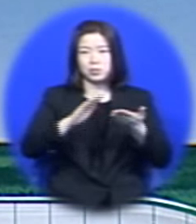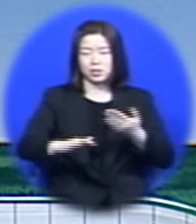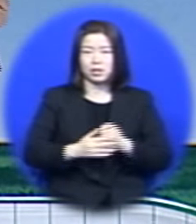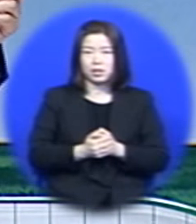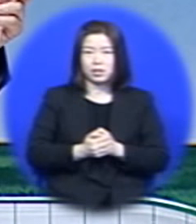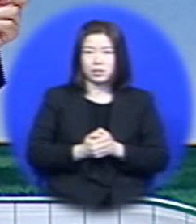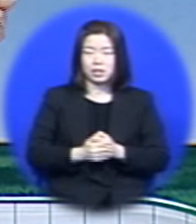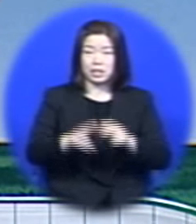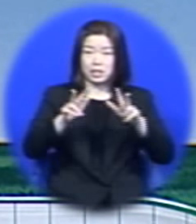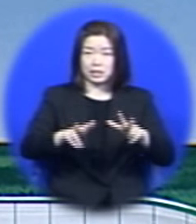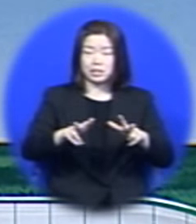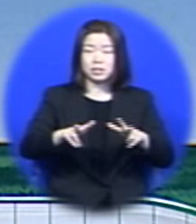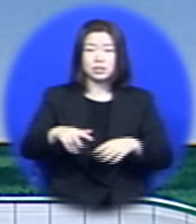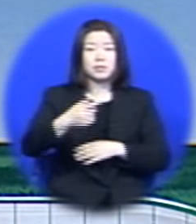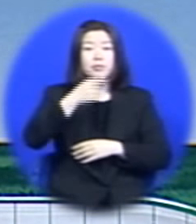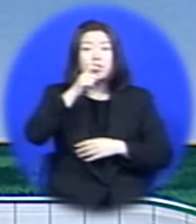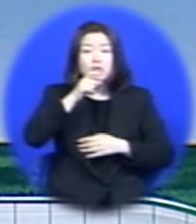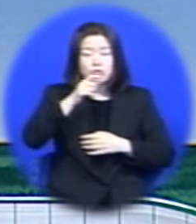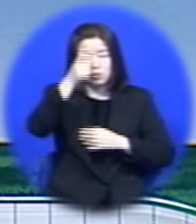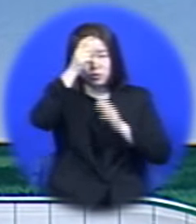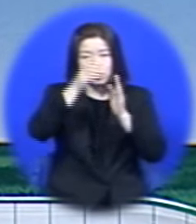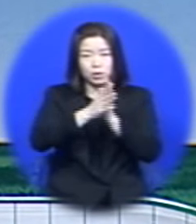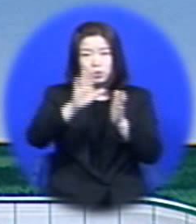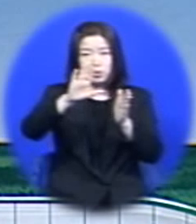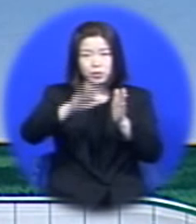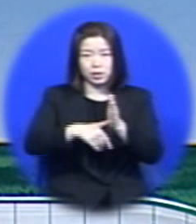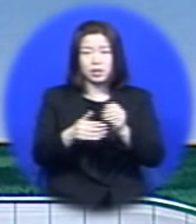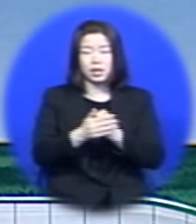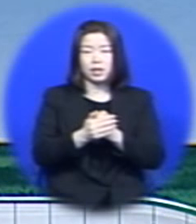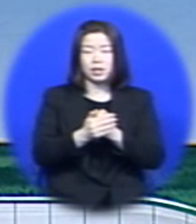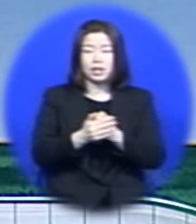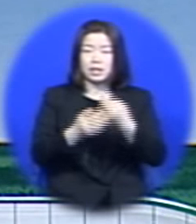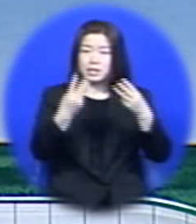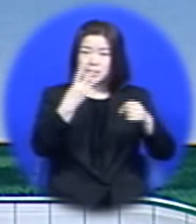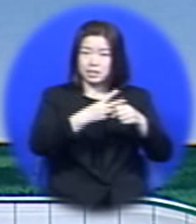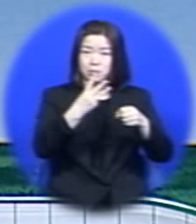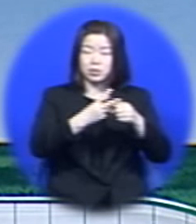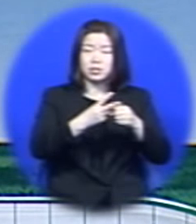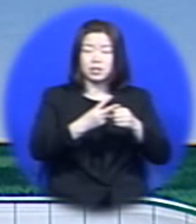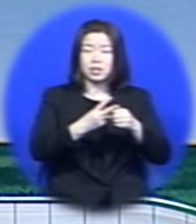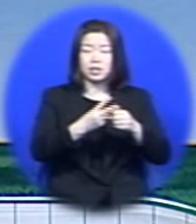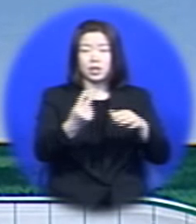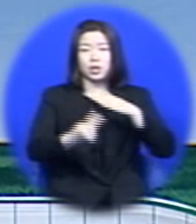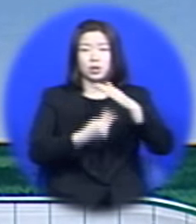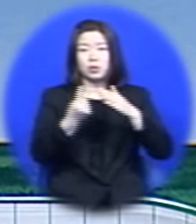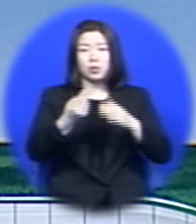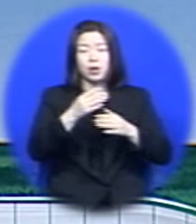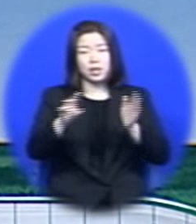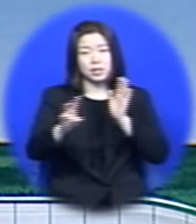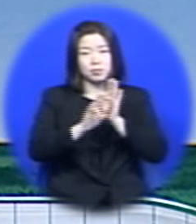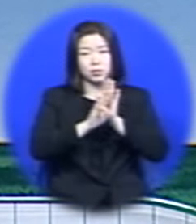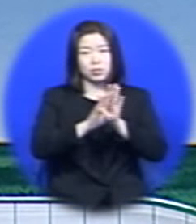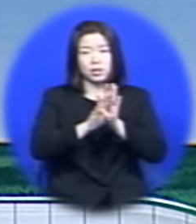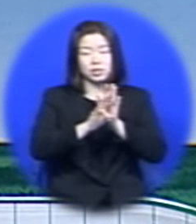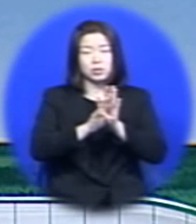지금 수요 기도회 때 이제 세 번째 요한계시록 특강을 해주시는 이필찬